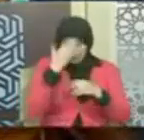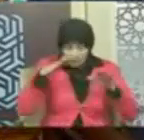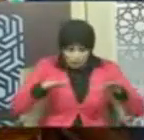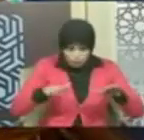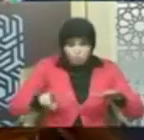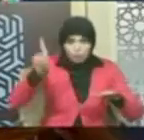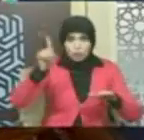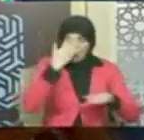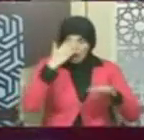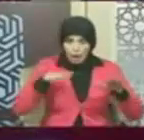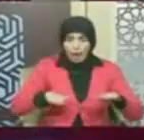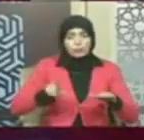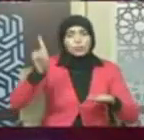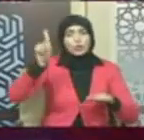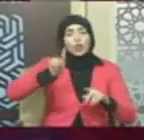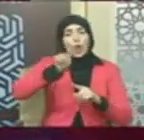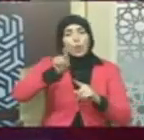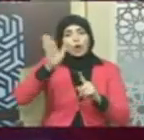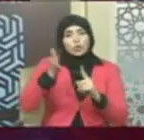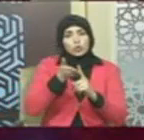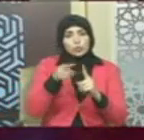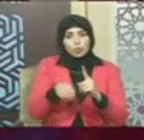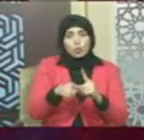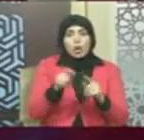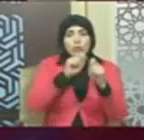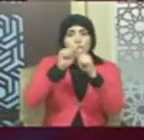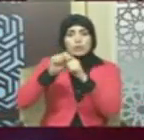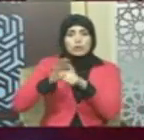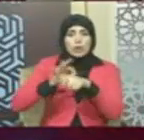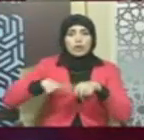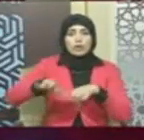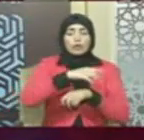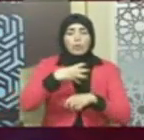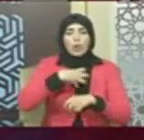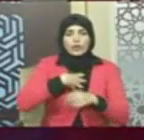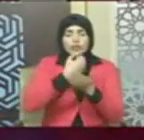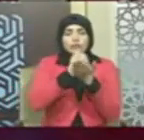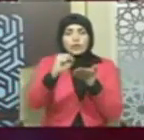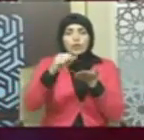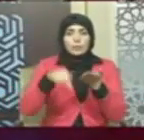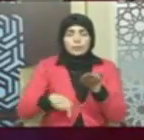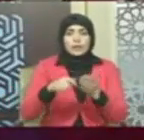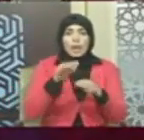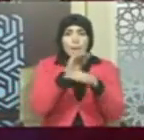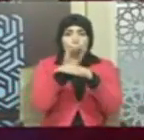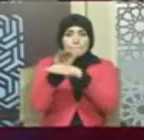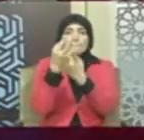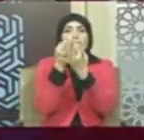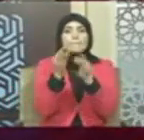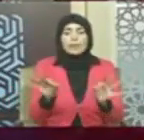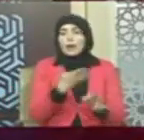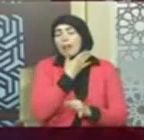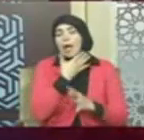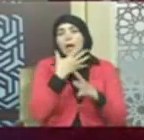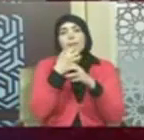عبد الله ورسوله نصح الأمة وكشف الله به الغمة، بلغ الرسالة